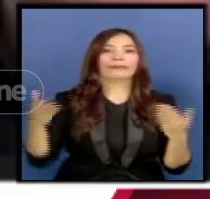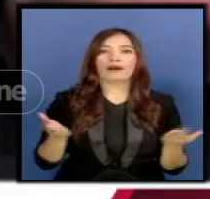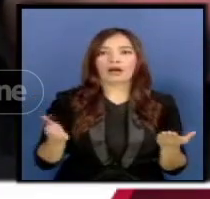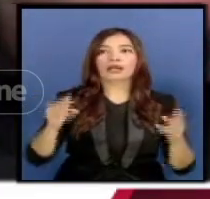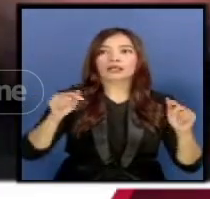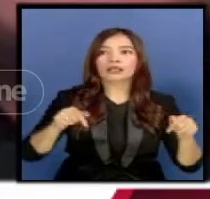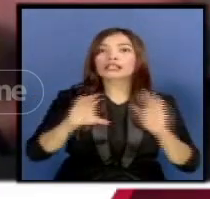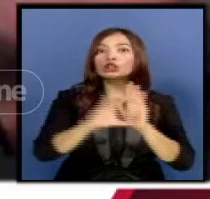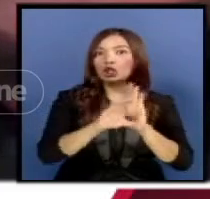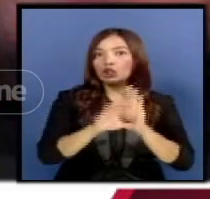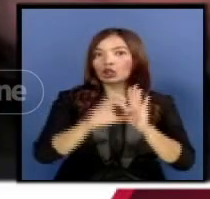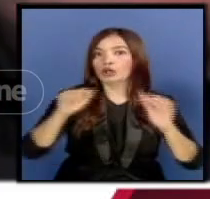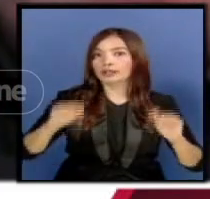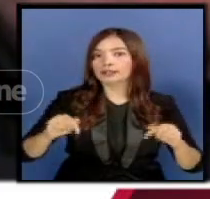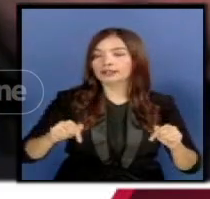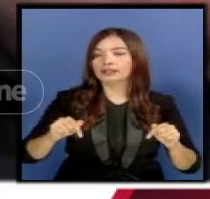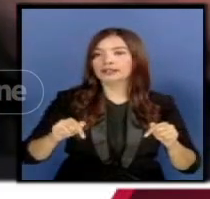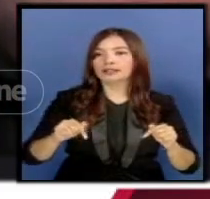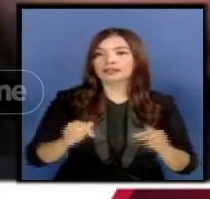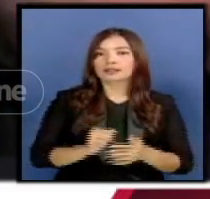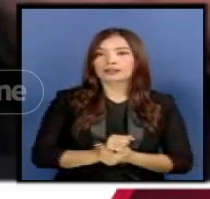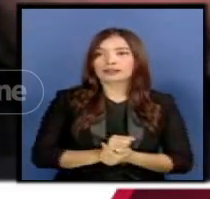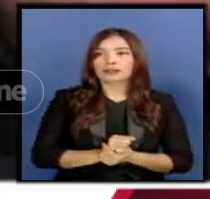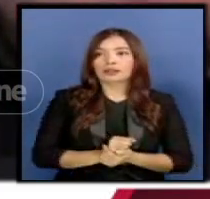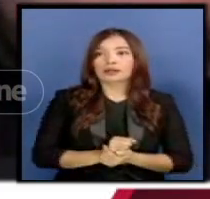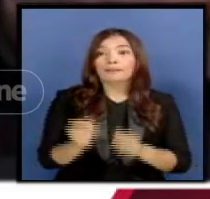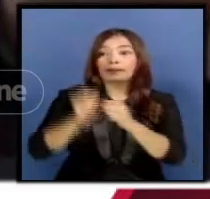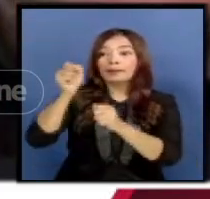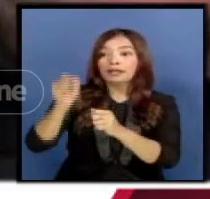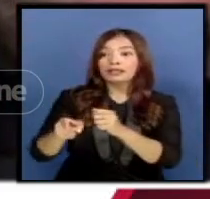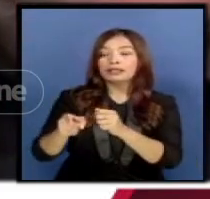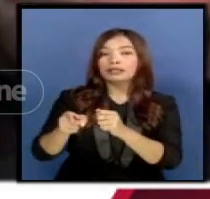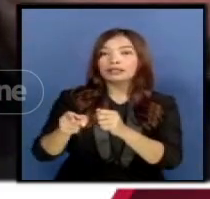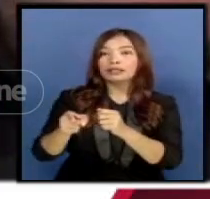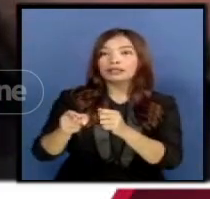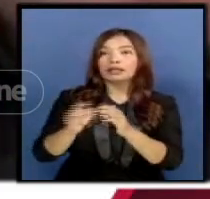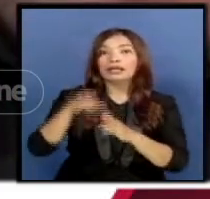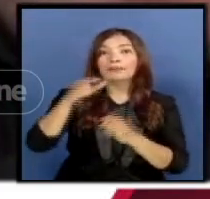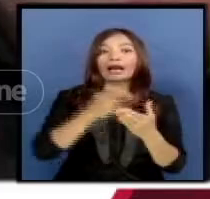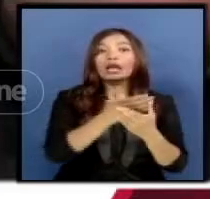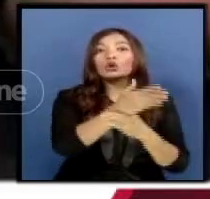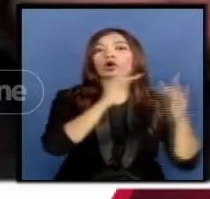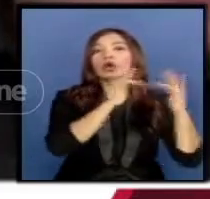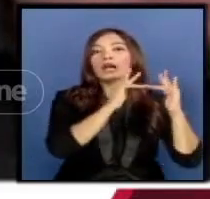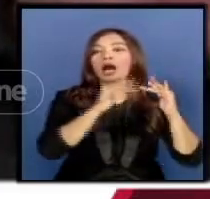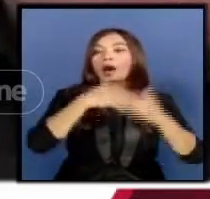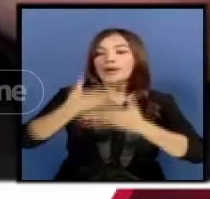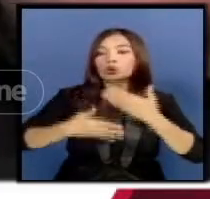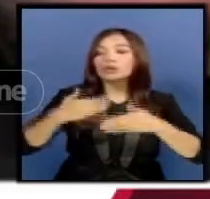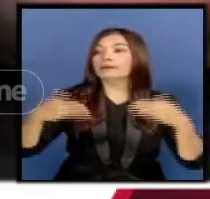Ini adalah satu contoh yang sangat bagus sekali. Mereka membeli di Justip yang kita nggak tahu bentuk